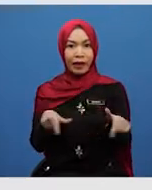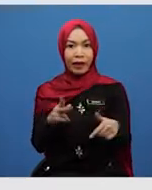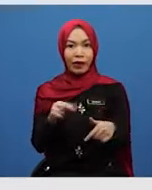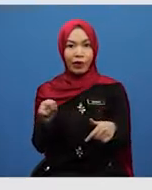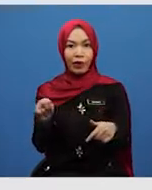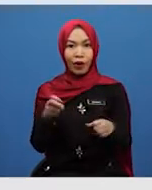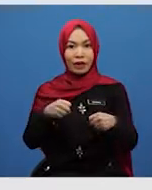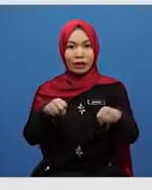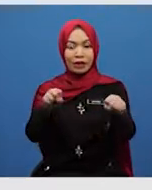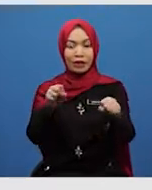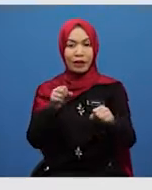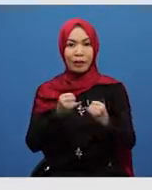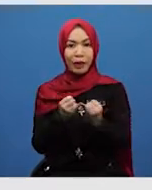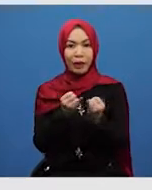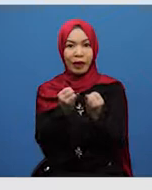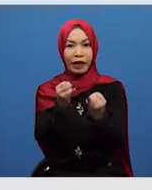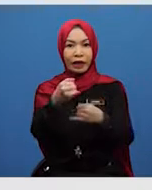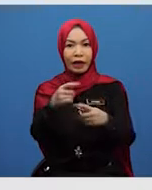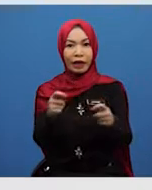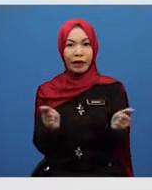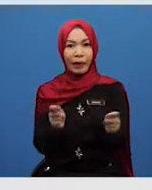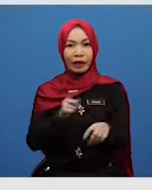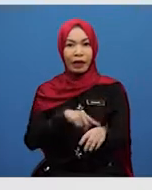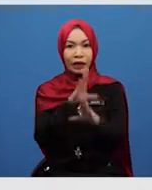tempat and his Rawa dan sawah